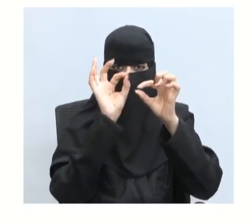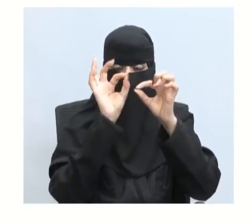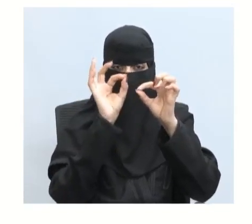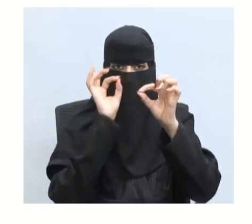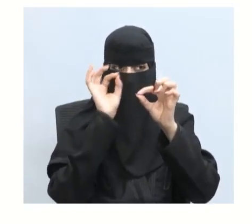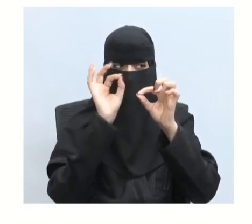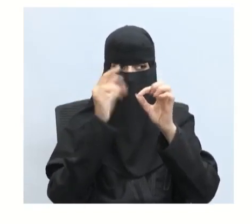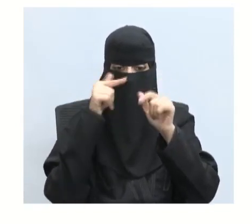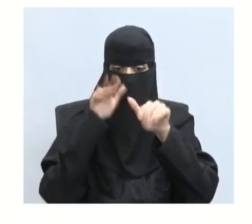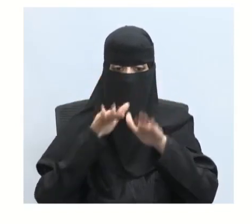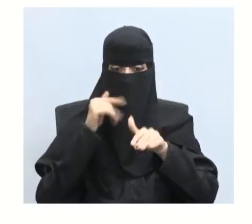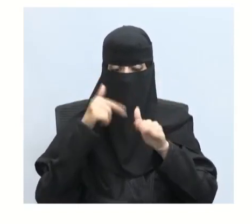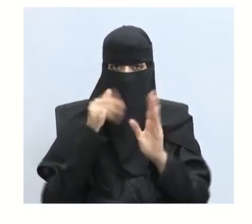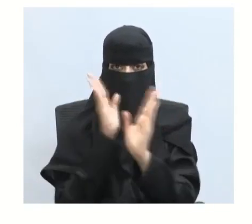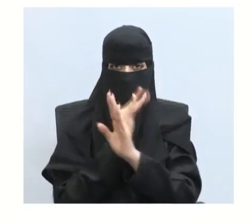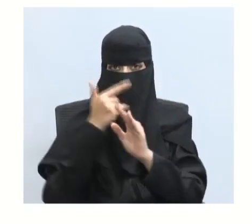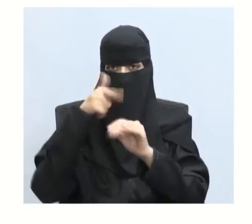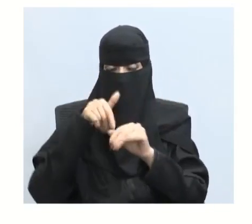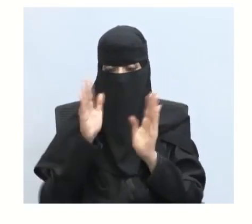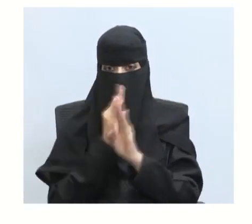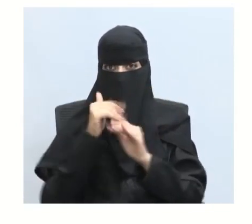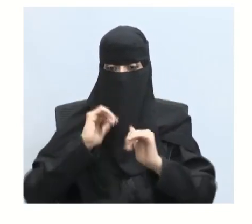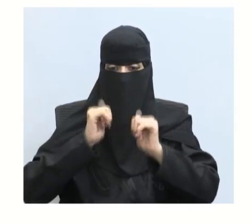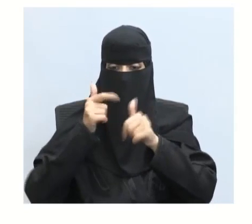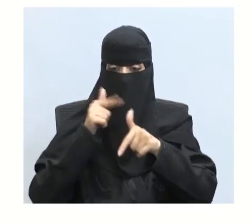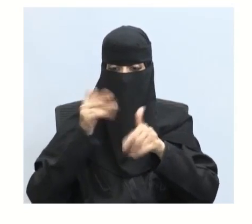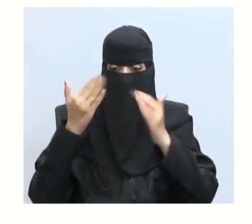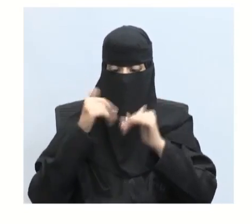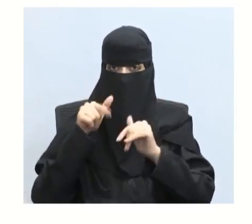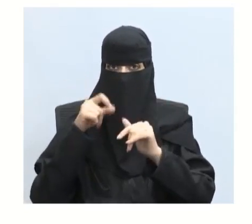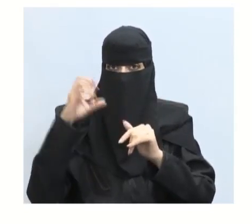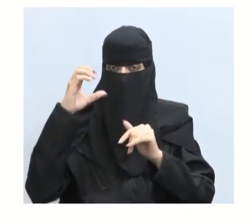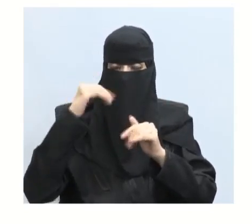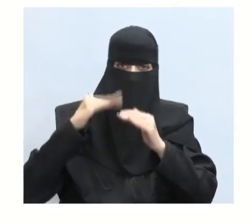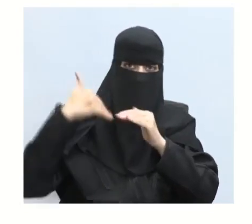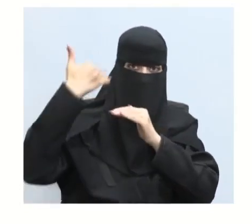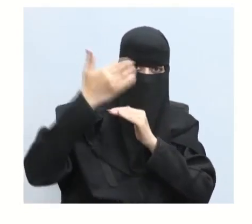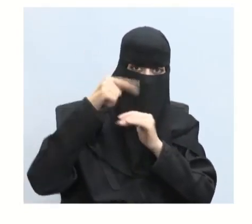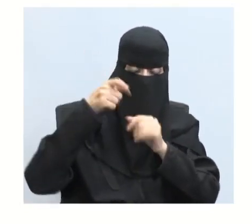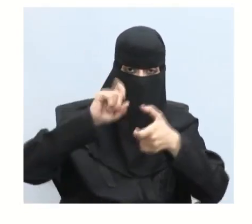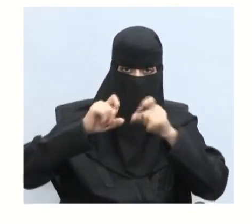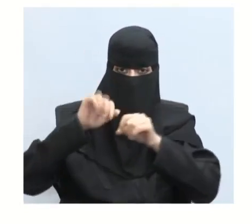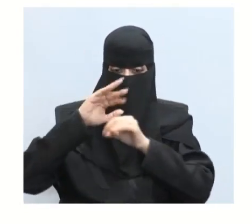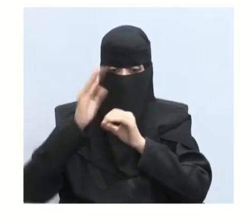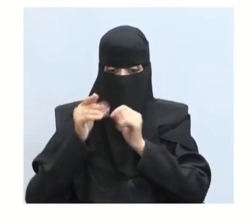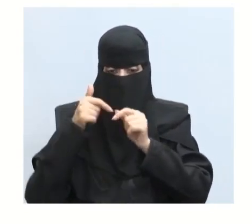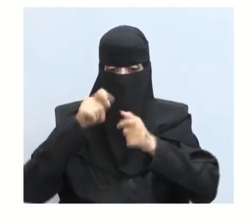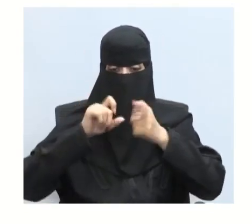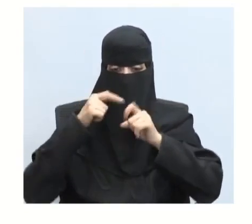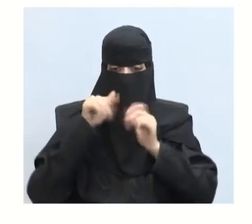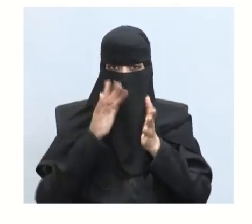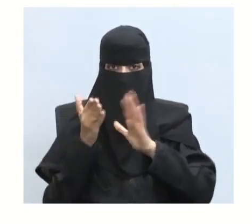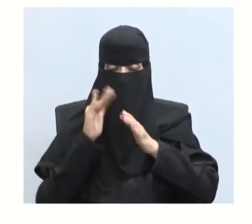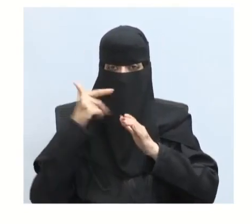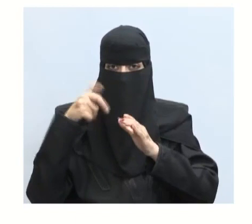البؤره كانت حقيقيه ومقلوبه واصغر ما يمكن اما اذا كان الجسم خلف مركز التكور تتكون بين